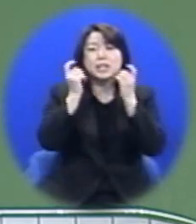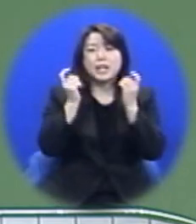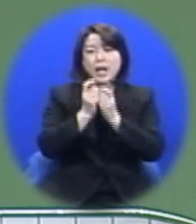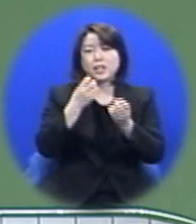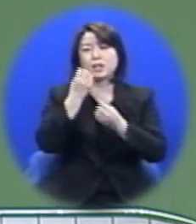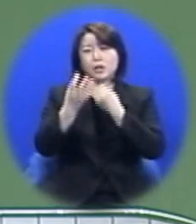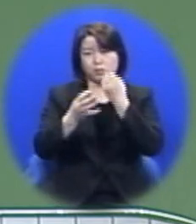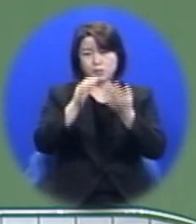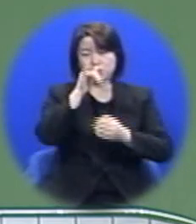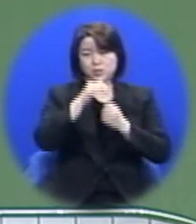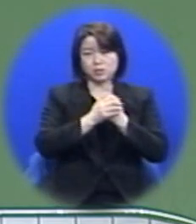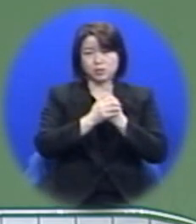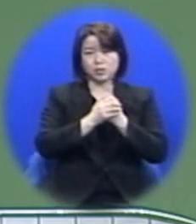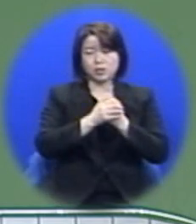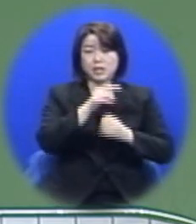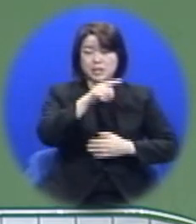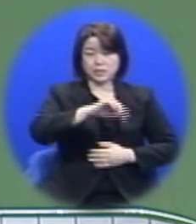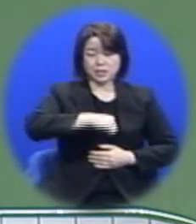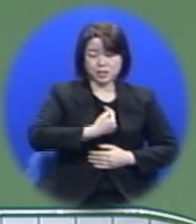이 스티브에게 외동딸이